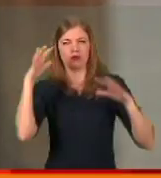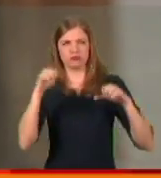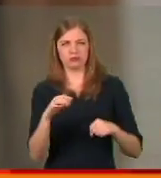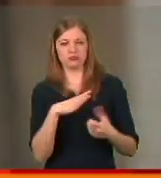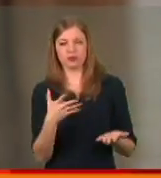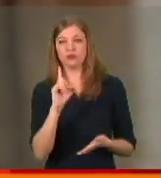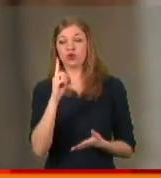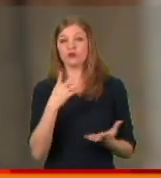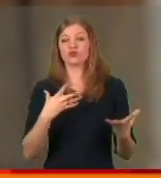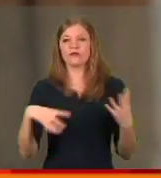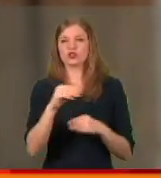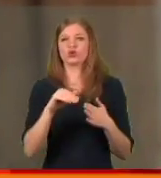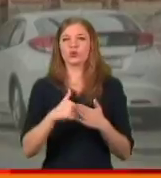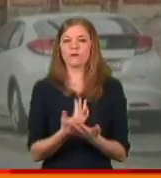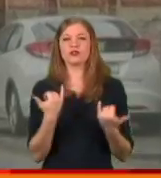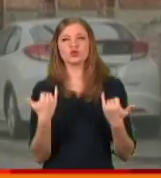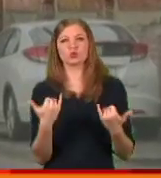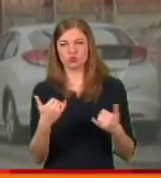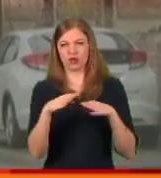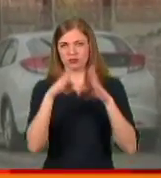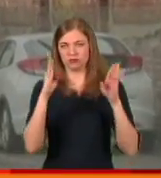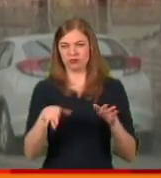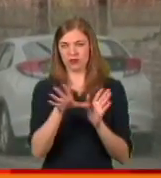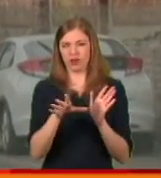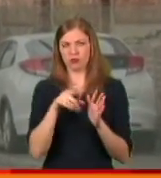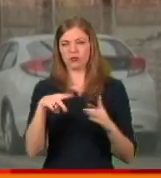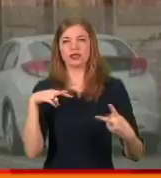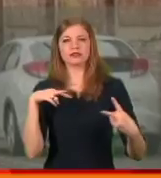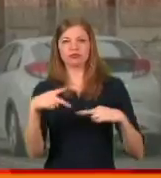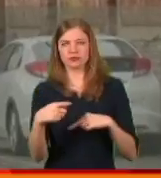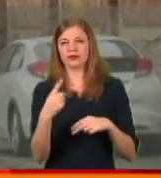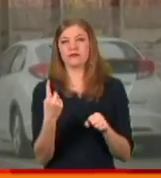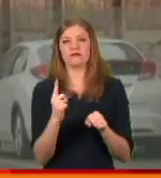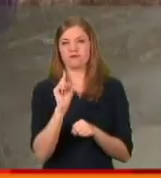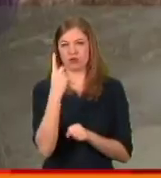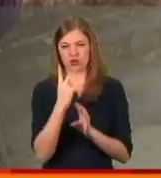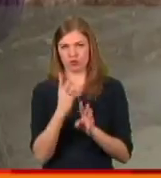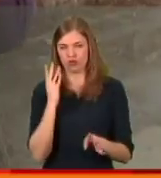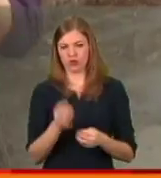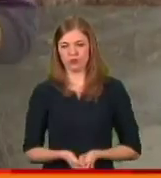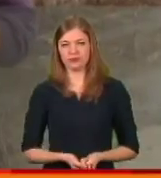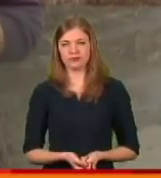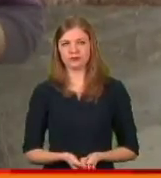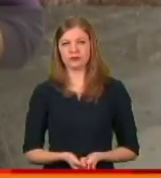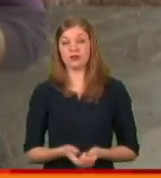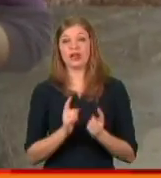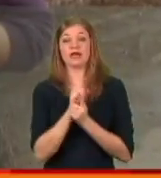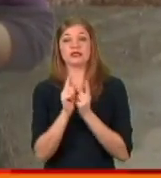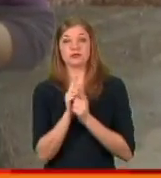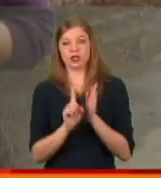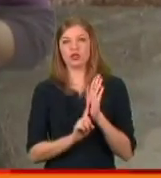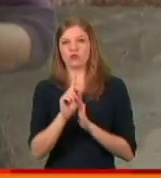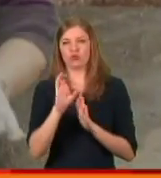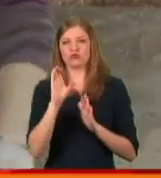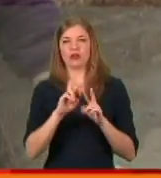було. Бо скрізь нові і сучасні трансформатори. Їх замінили в першу чергу. Зміни починаються